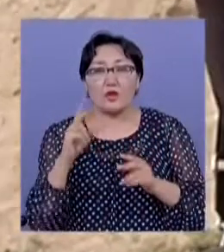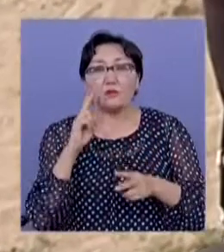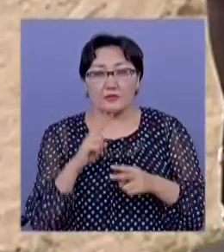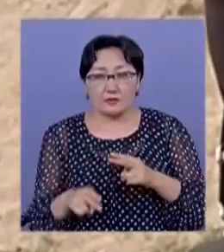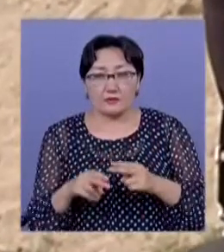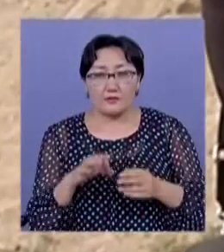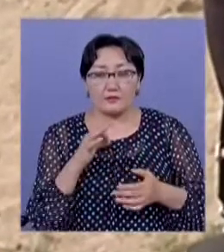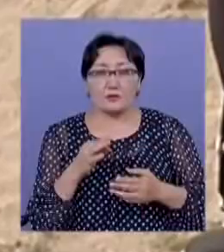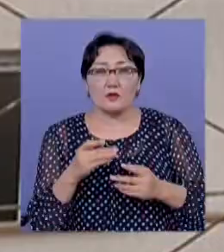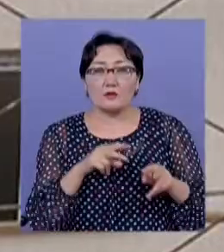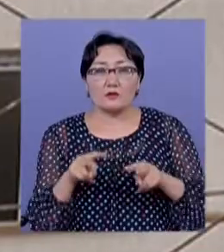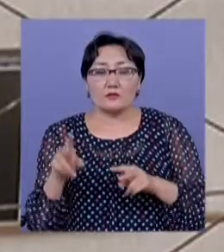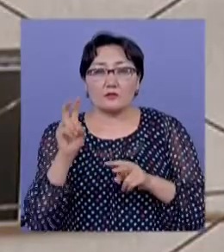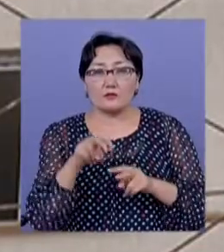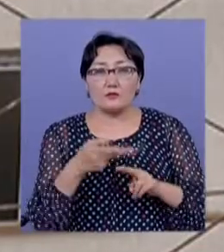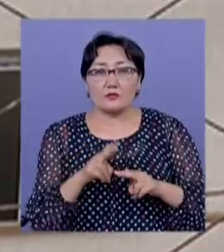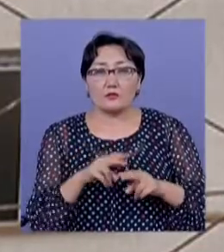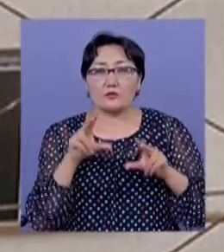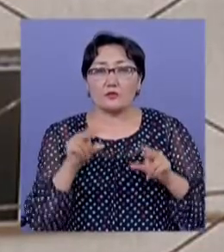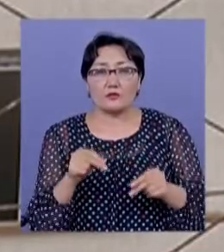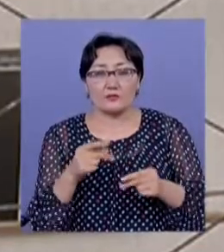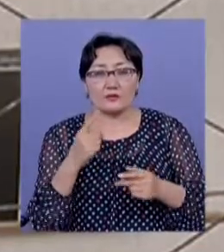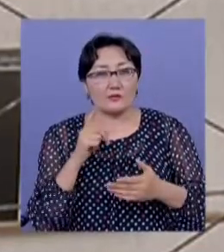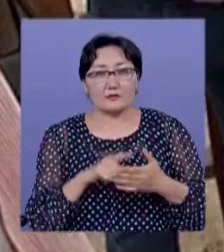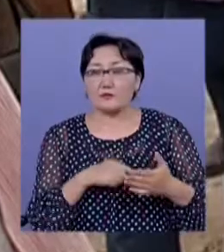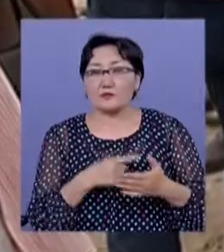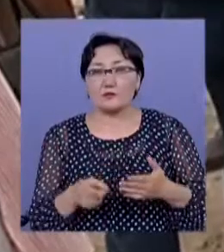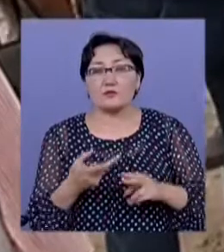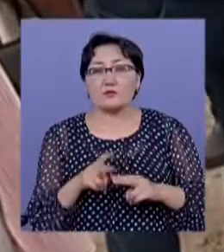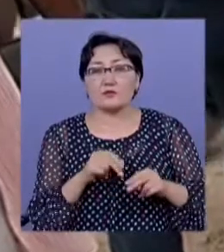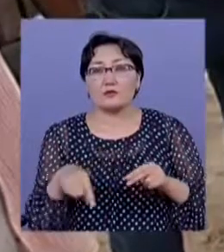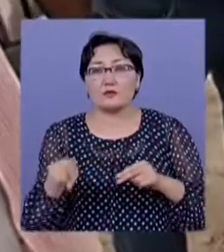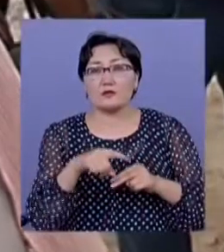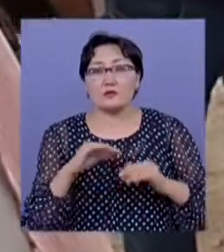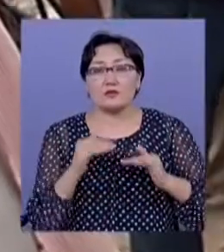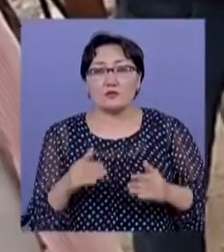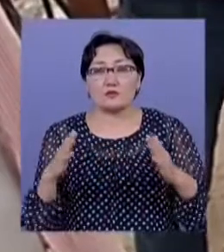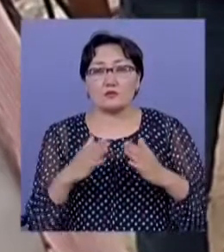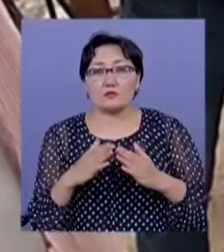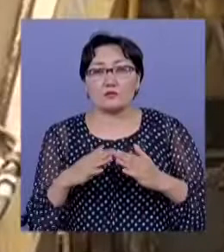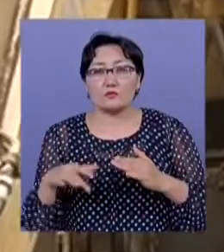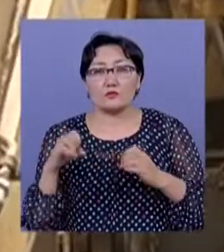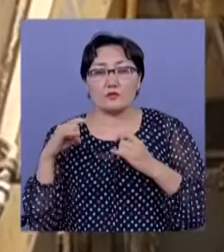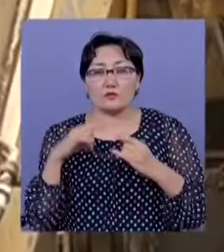ішті. Алайда тексеріспен барғандар бұл уәдеге күмәнмен қарайды. Маңайдағы жеке секторда тұратын халықтар жүйткіген жүк көліктерімен артынан